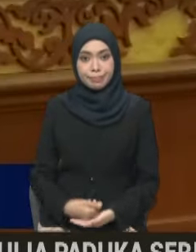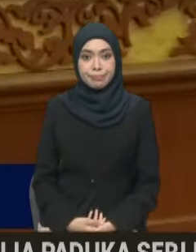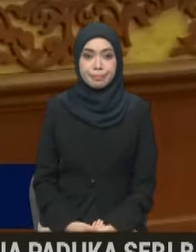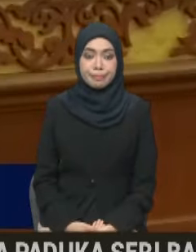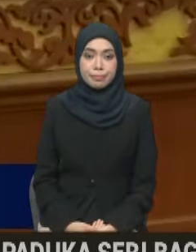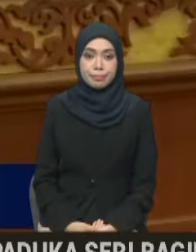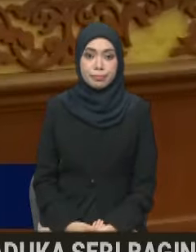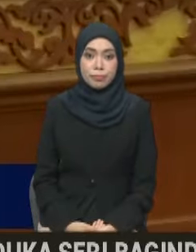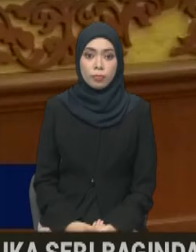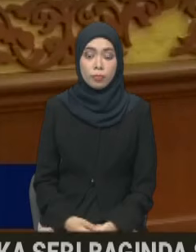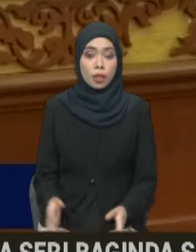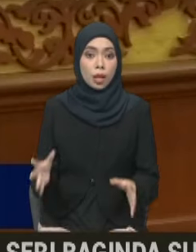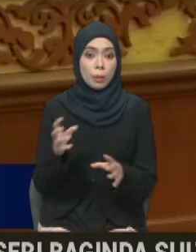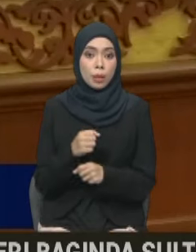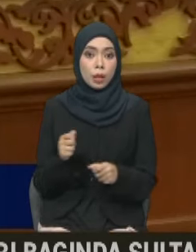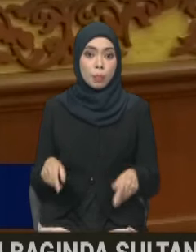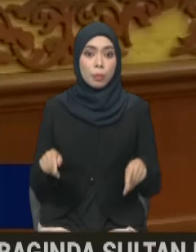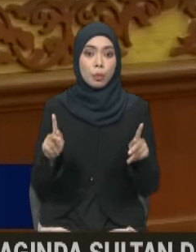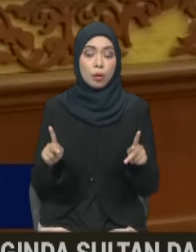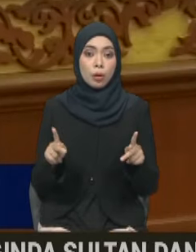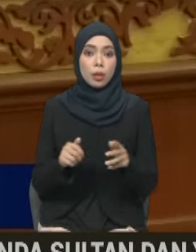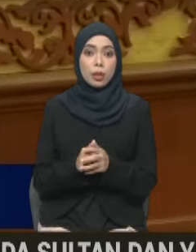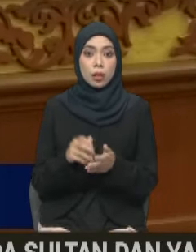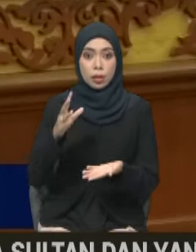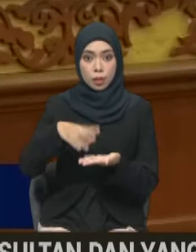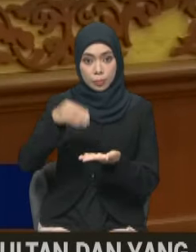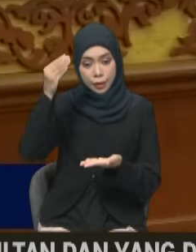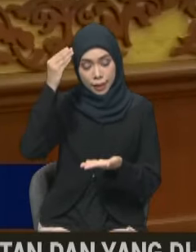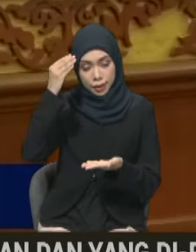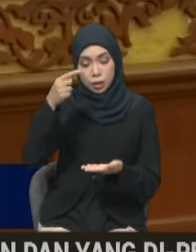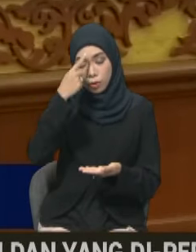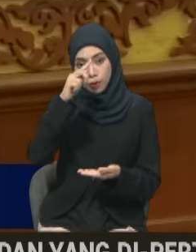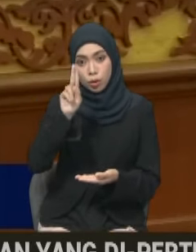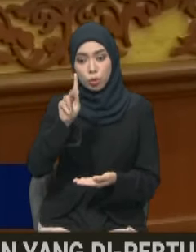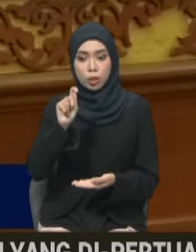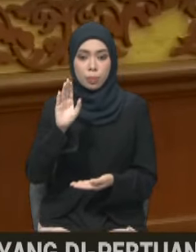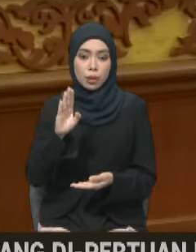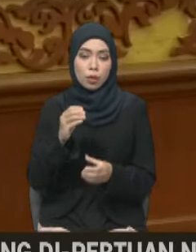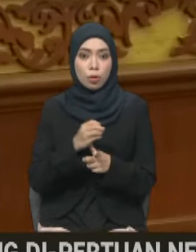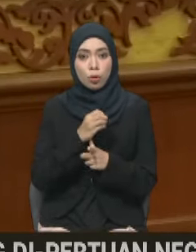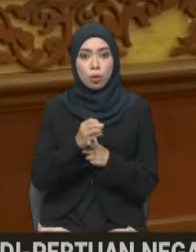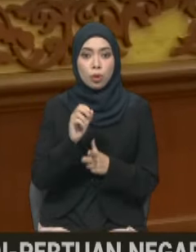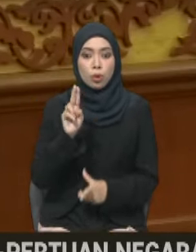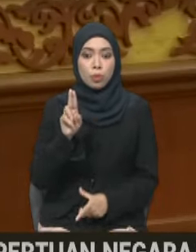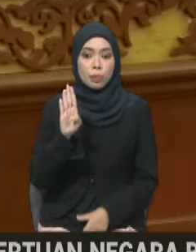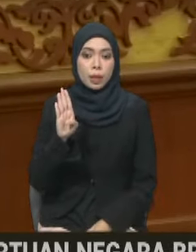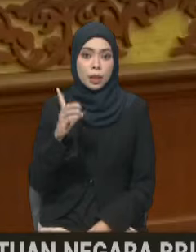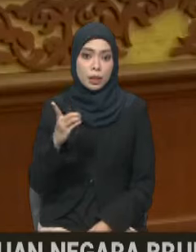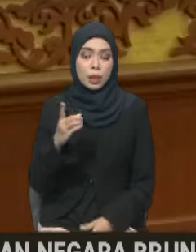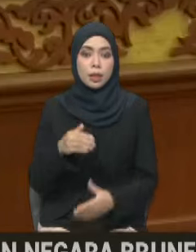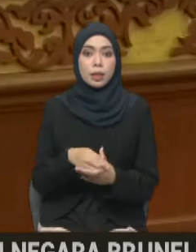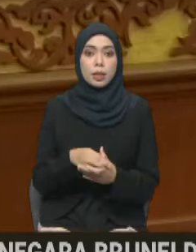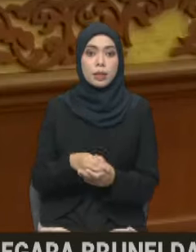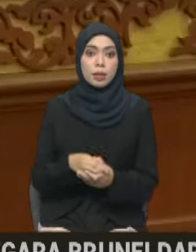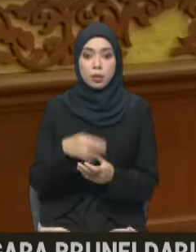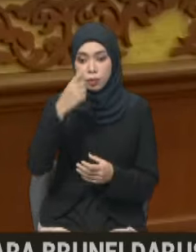Mengambil peluang ini untuk menyambung ke UTB atau UBD, mana-mana institut yang menyambung selepas